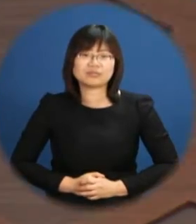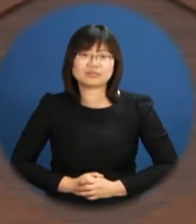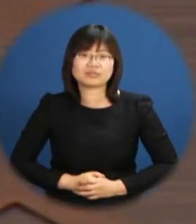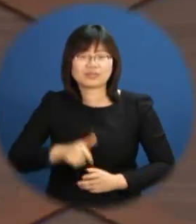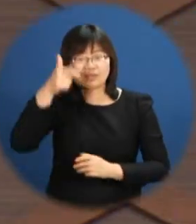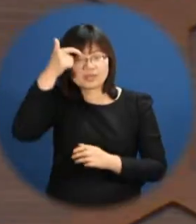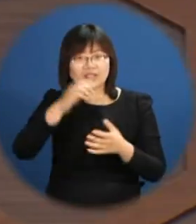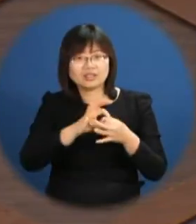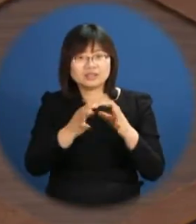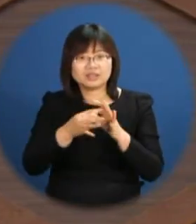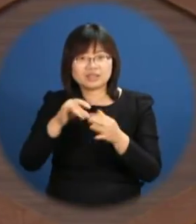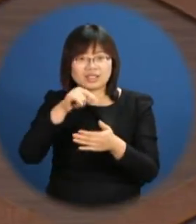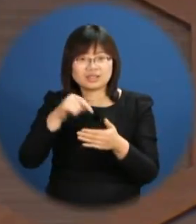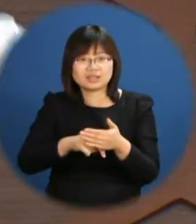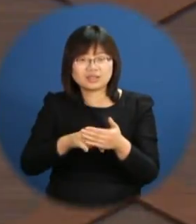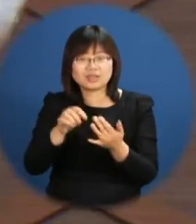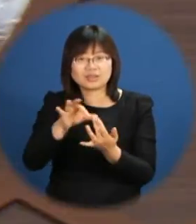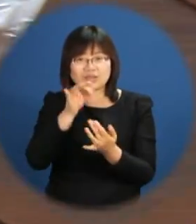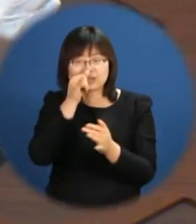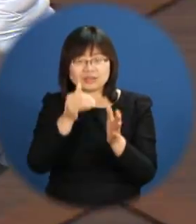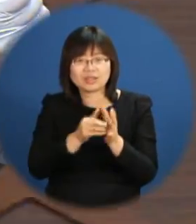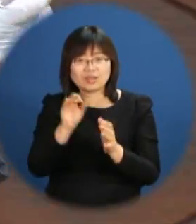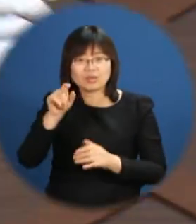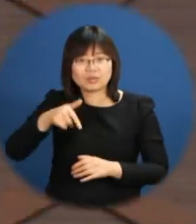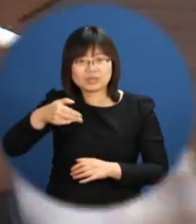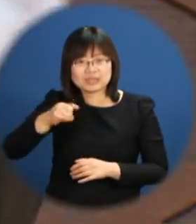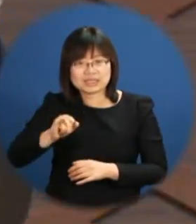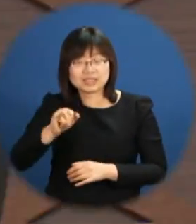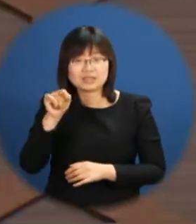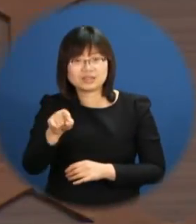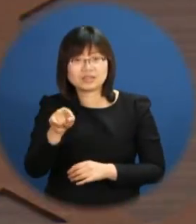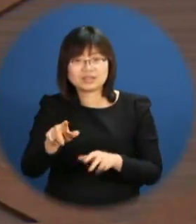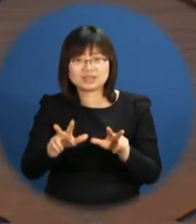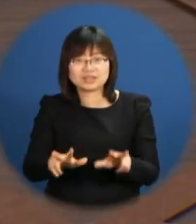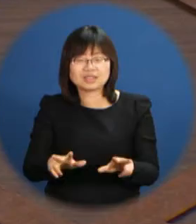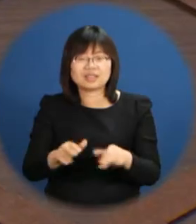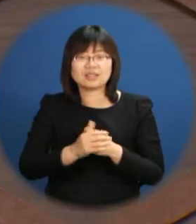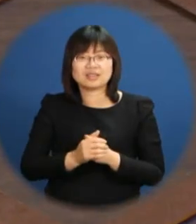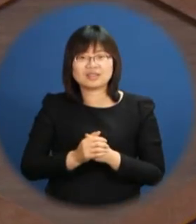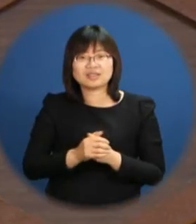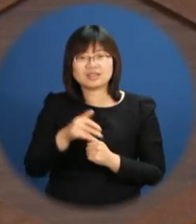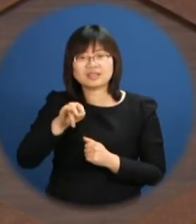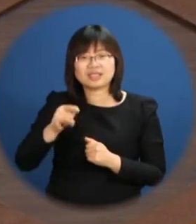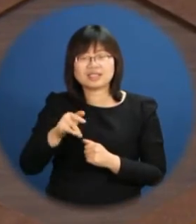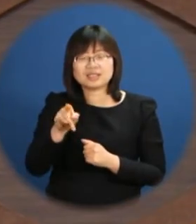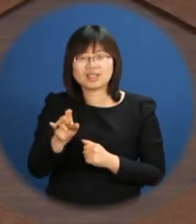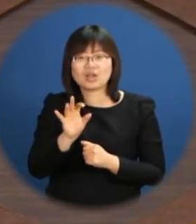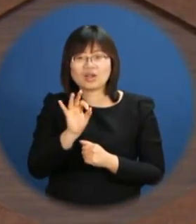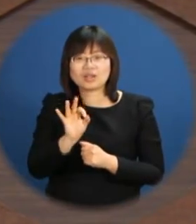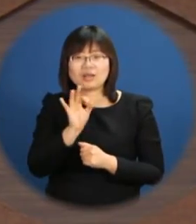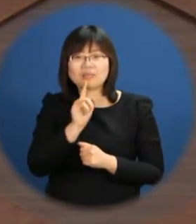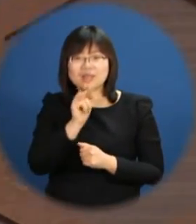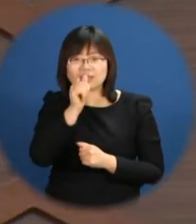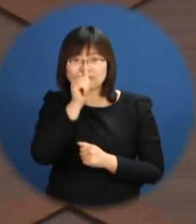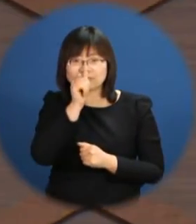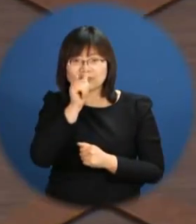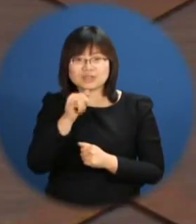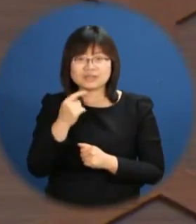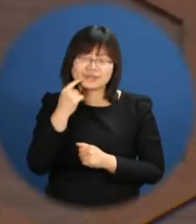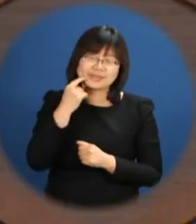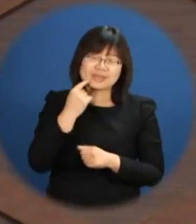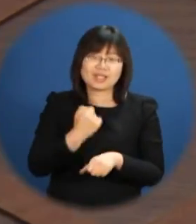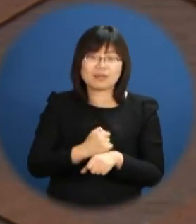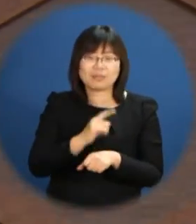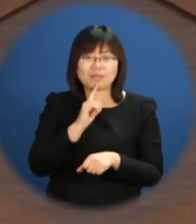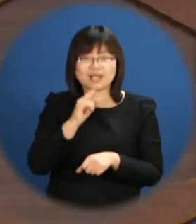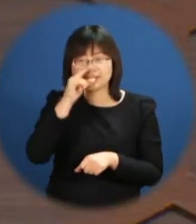그리스에서 따 온건데 옥시 라는 게 인제 산성 이란 얘기도 되고 이제 시 다는 얘기도 되고